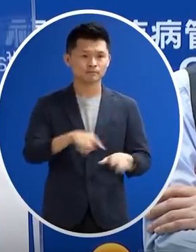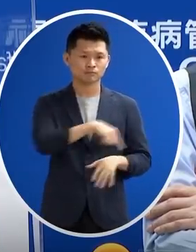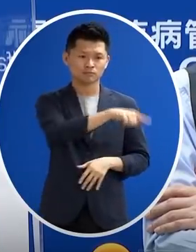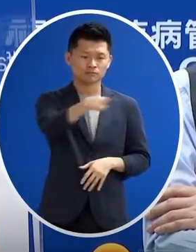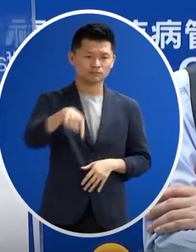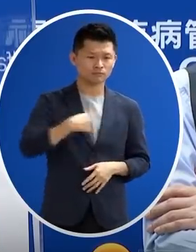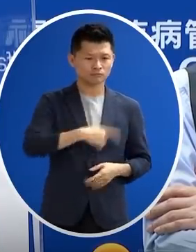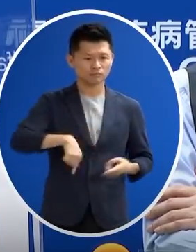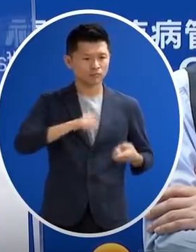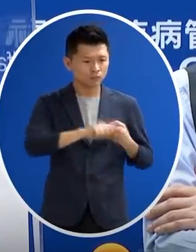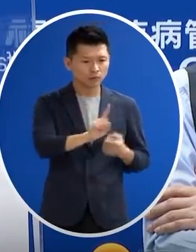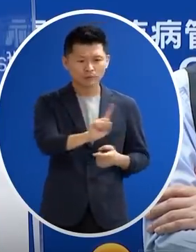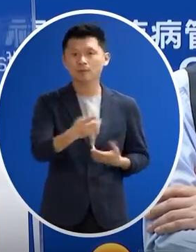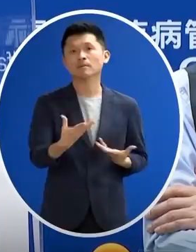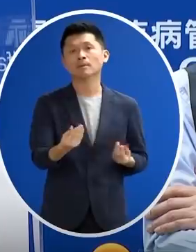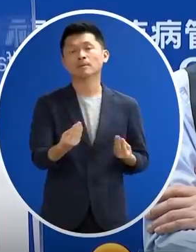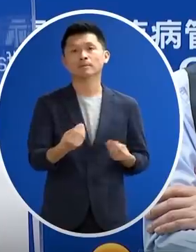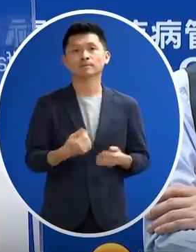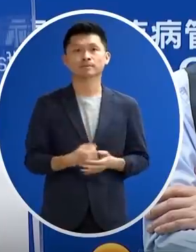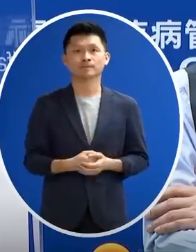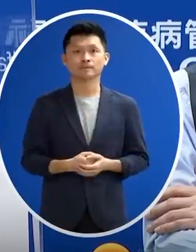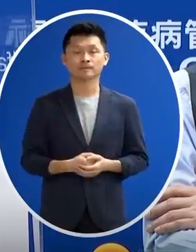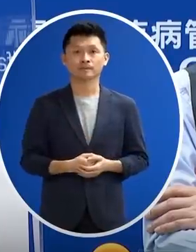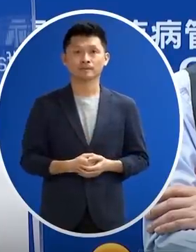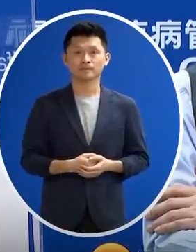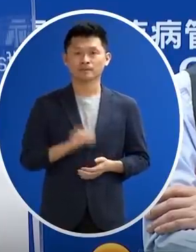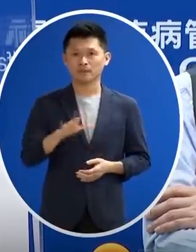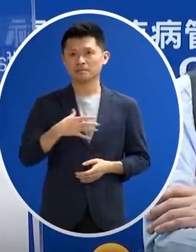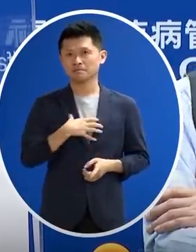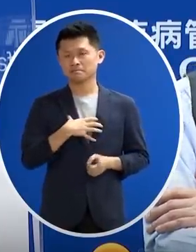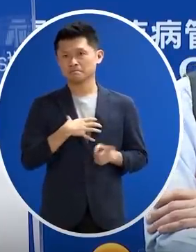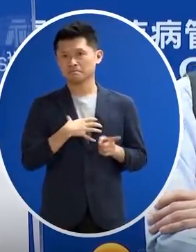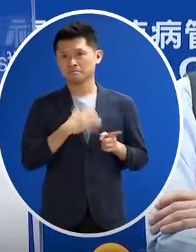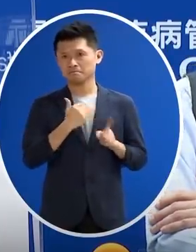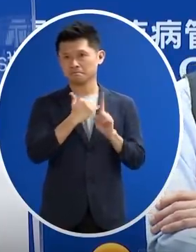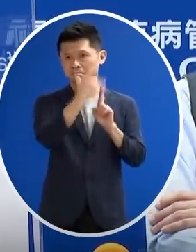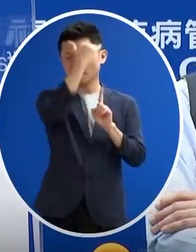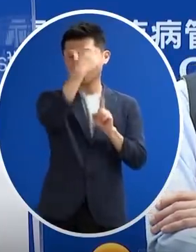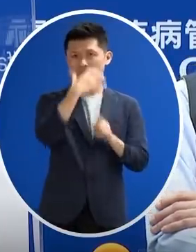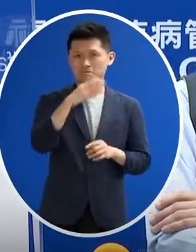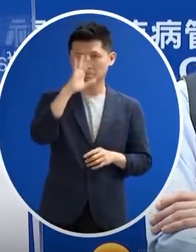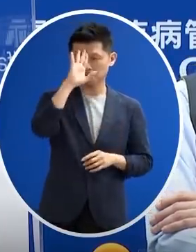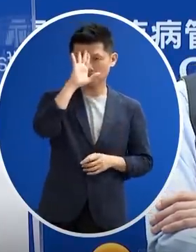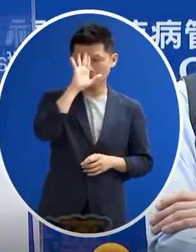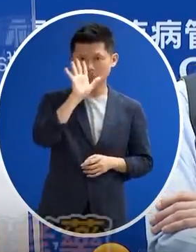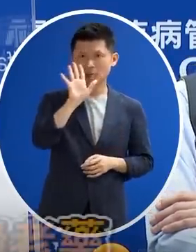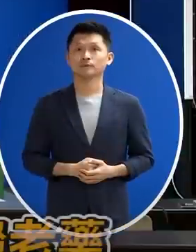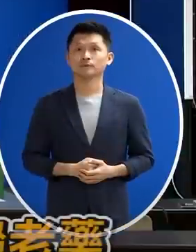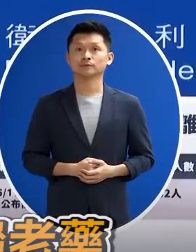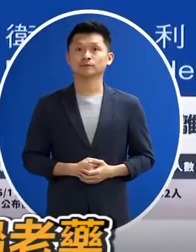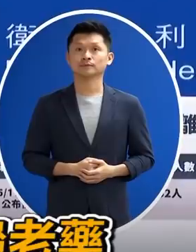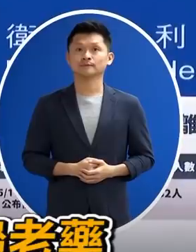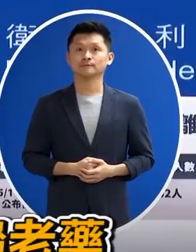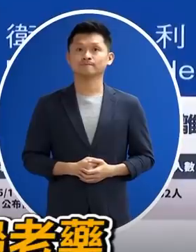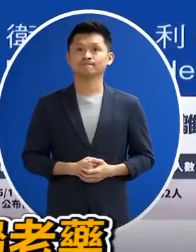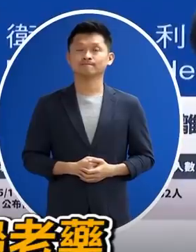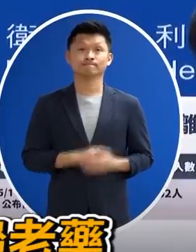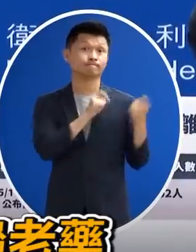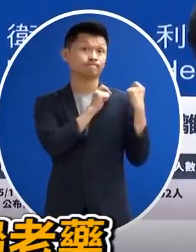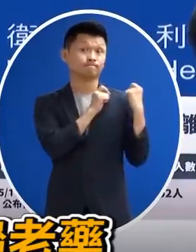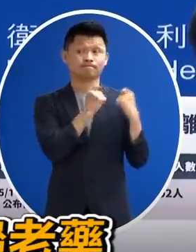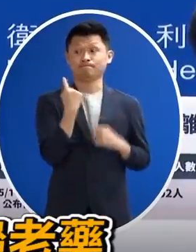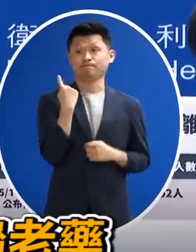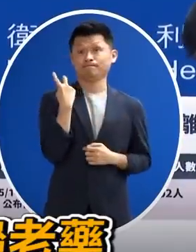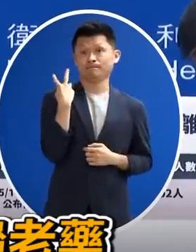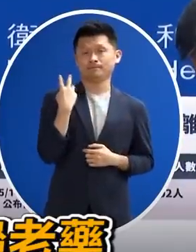情况，但是也预期因为这些风险比较高，那可能确诊的人数会比较多。 好，最近几